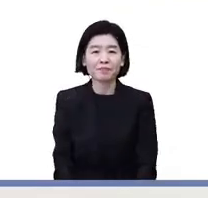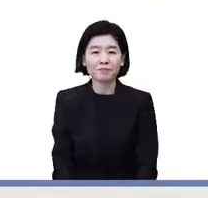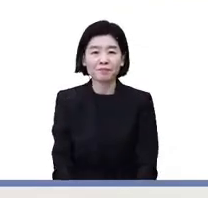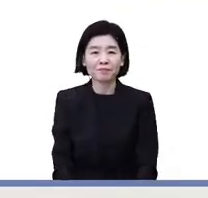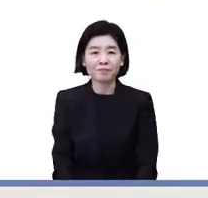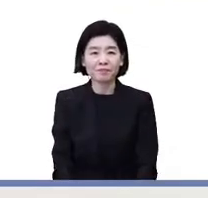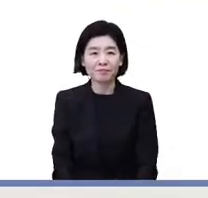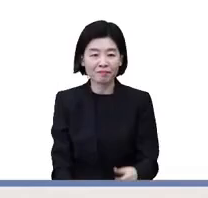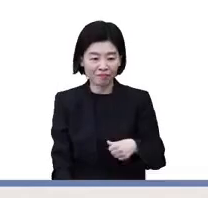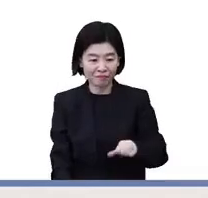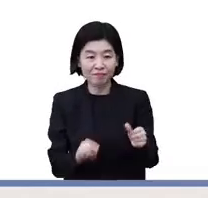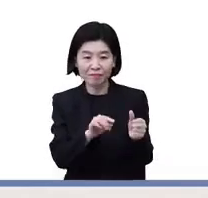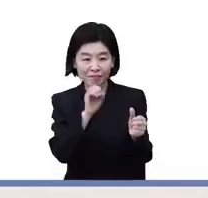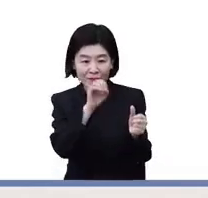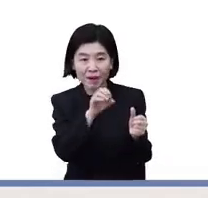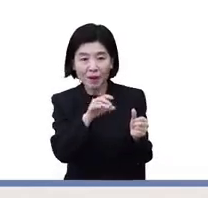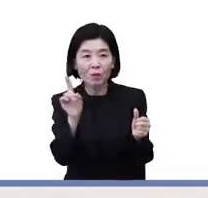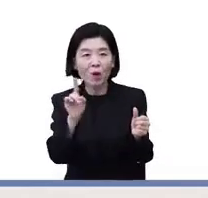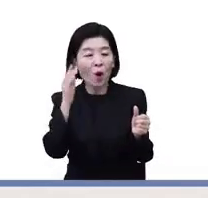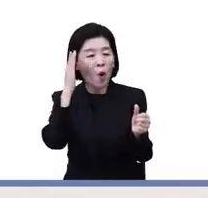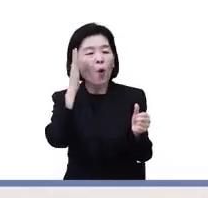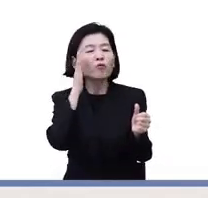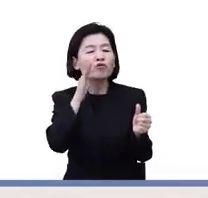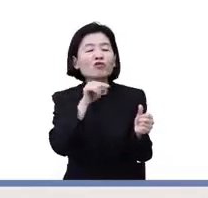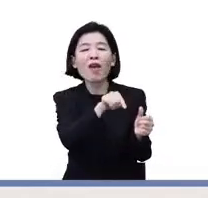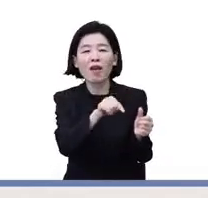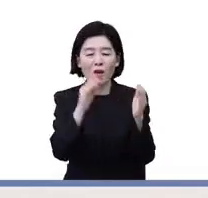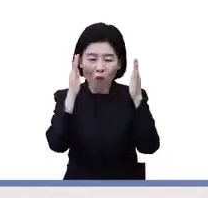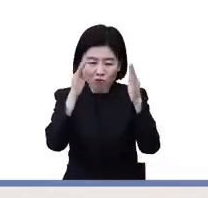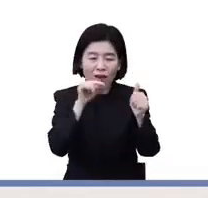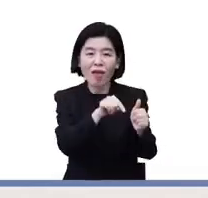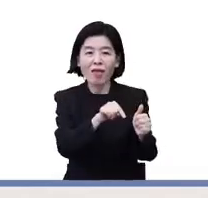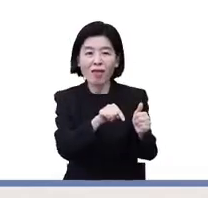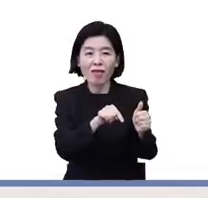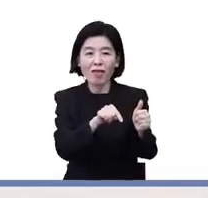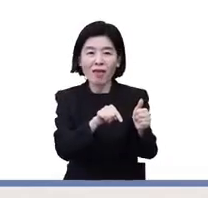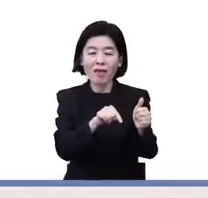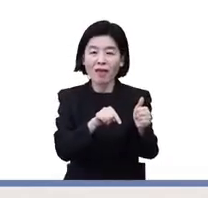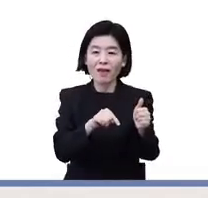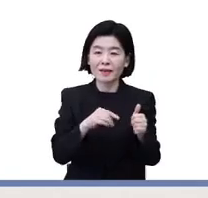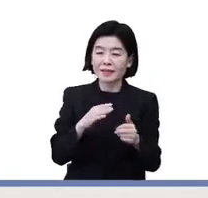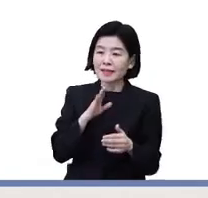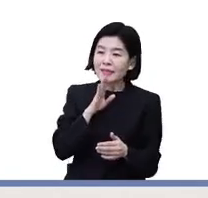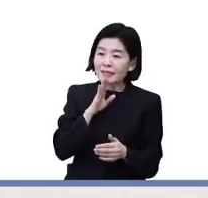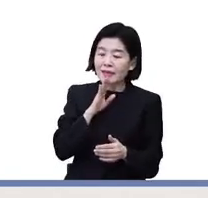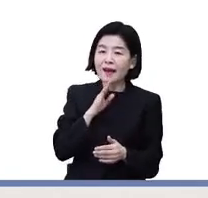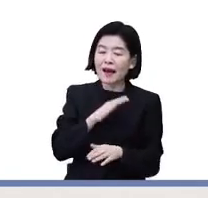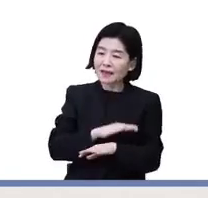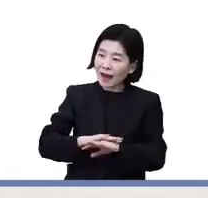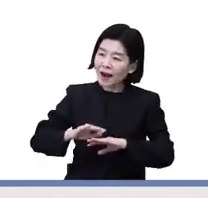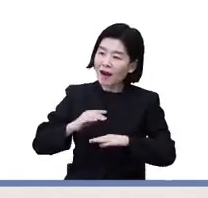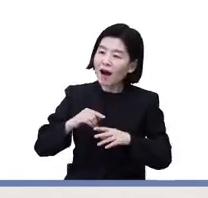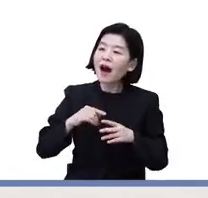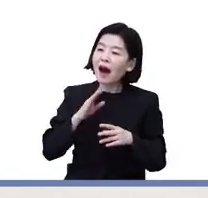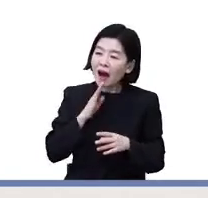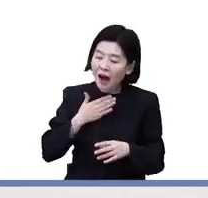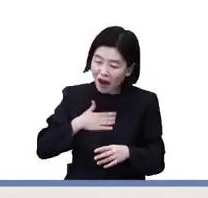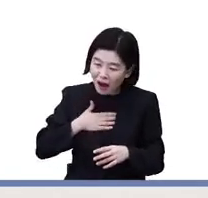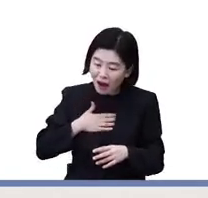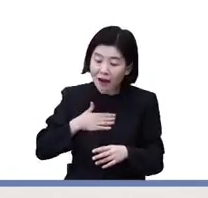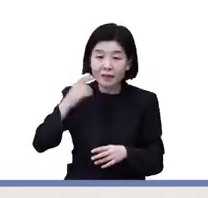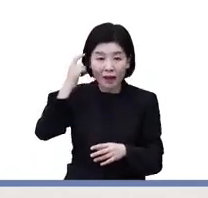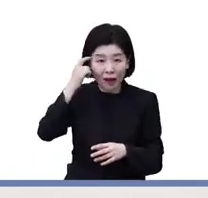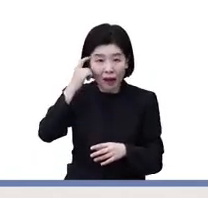아이에게 공부해 라고 말씀을 하셨을 때 구체적으로 이해하는 어린이들과 이제 청소년이 되어서